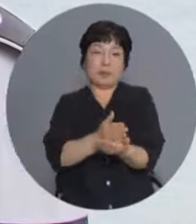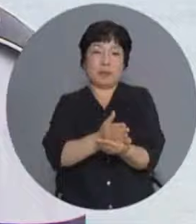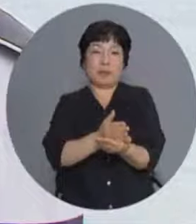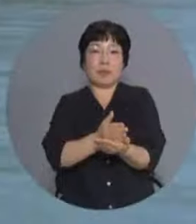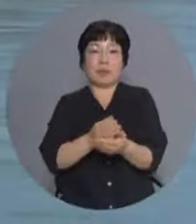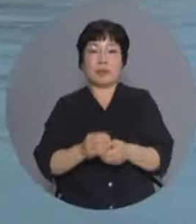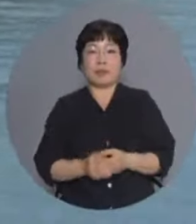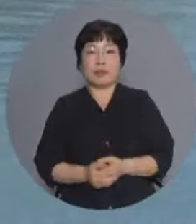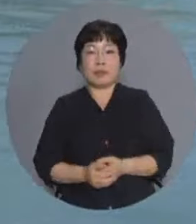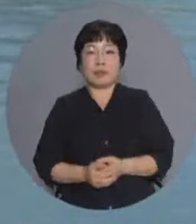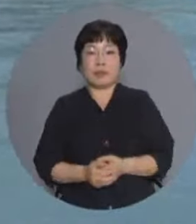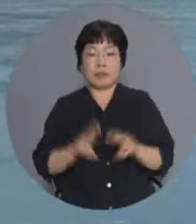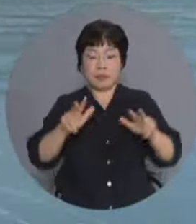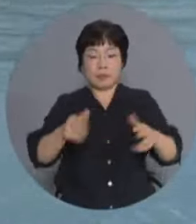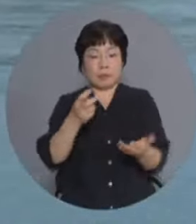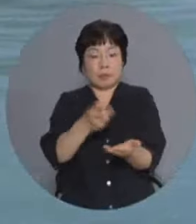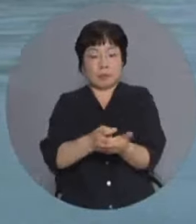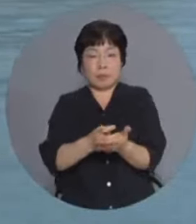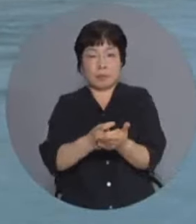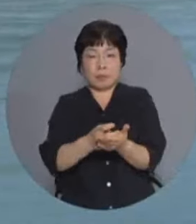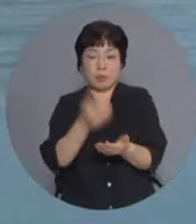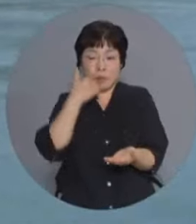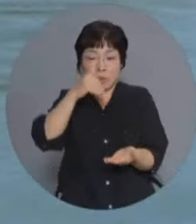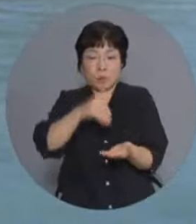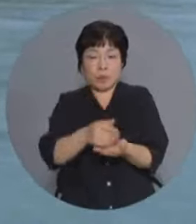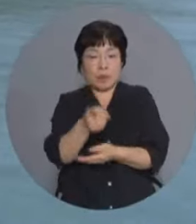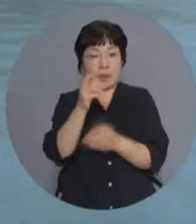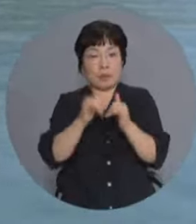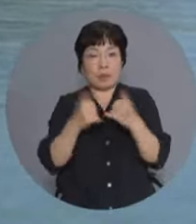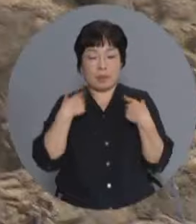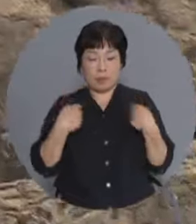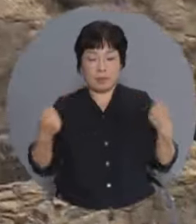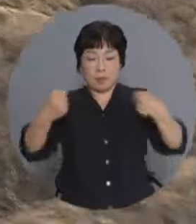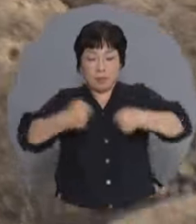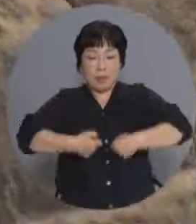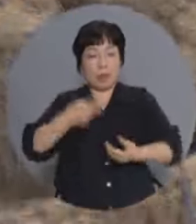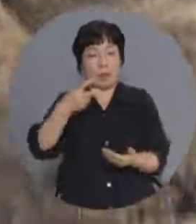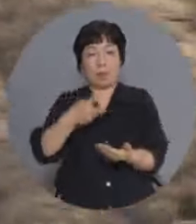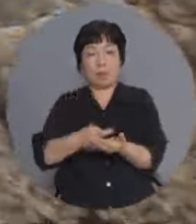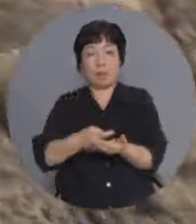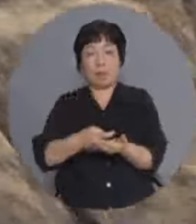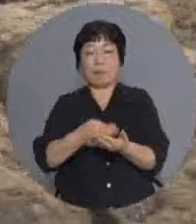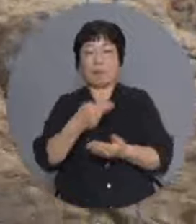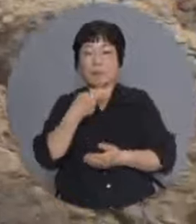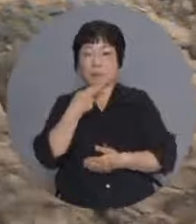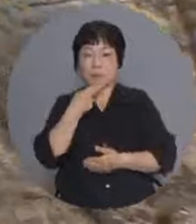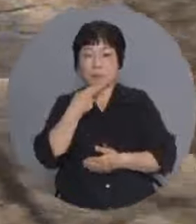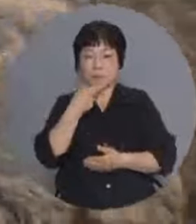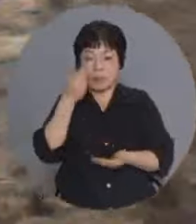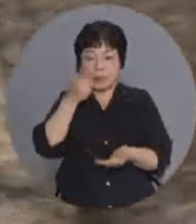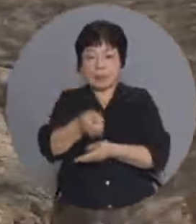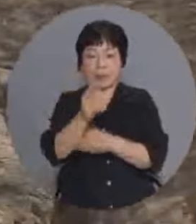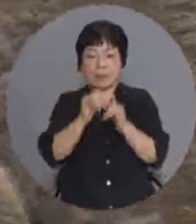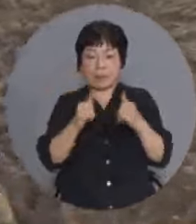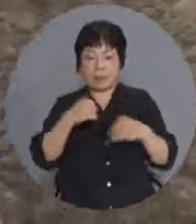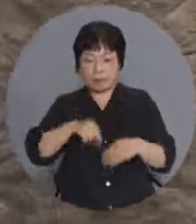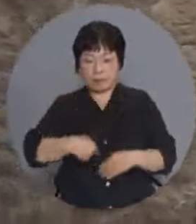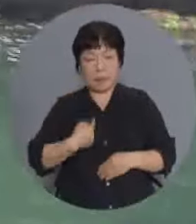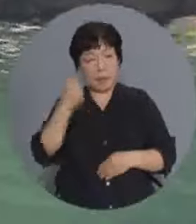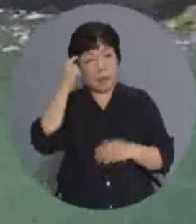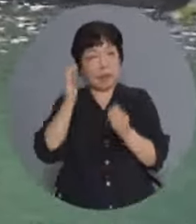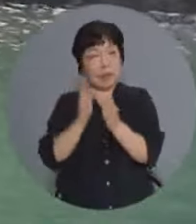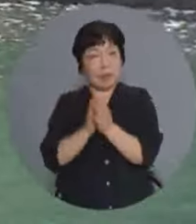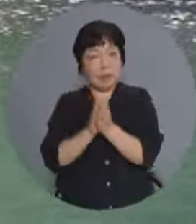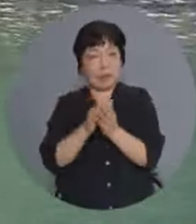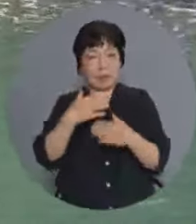삼가하고 현행법상 갯바위 낚시객에게 구명조끼 착용을 의무화할 수 없어 낚시객들의 자발적인